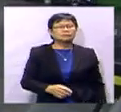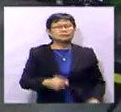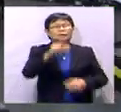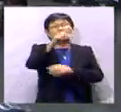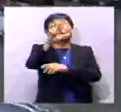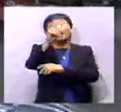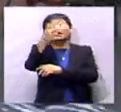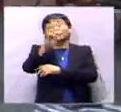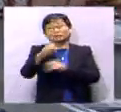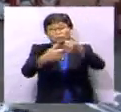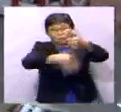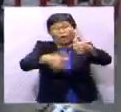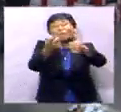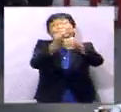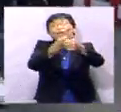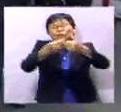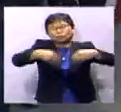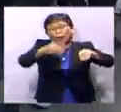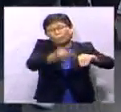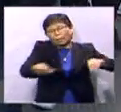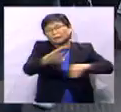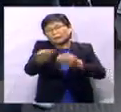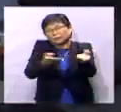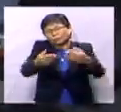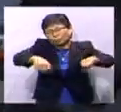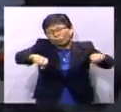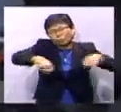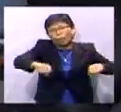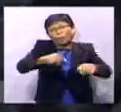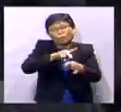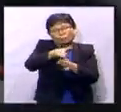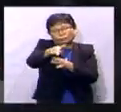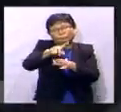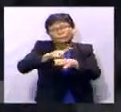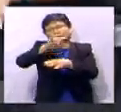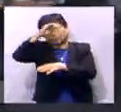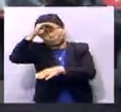The Garage merupakan cawangan pertama penjualan barangan dan servis motosikal profesional di Johor.